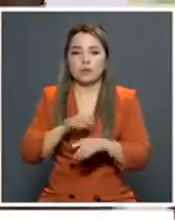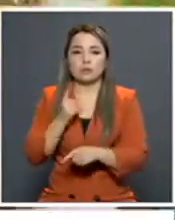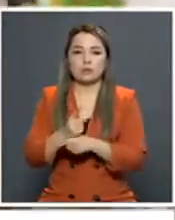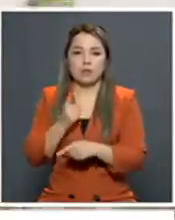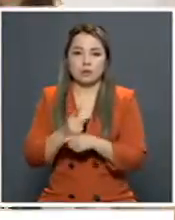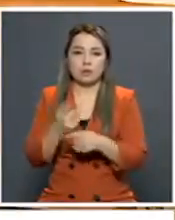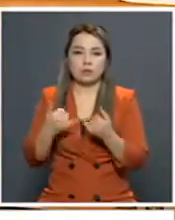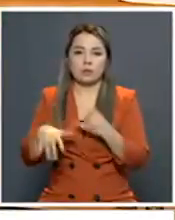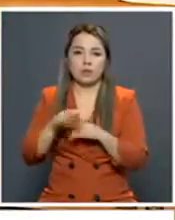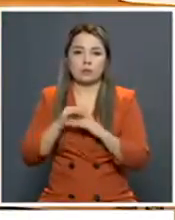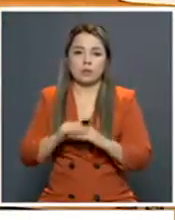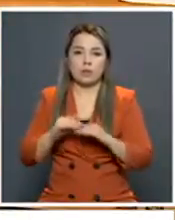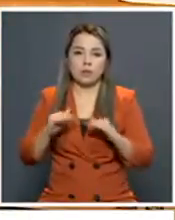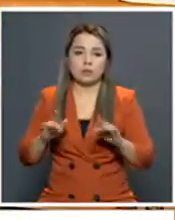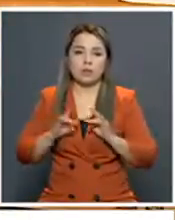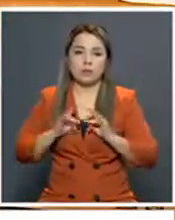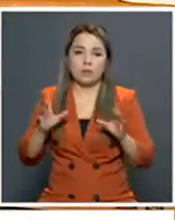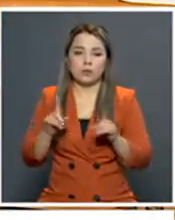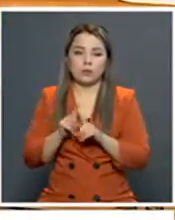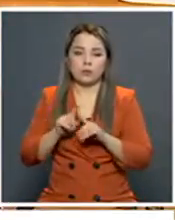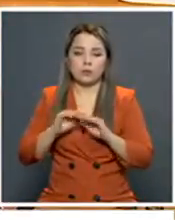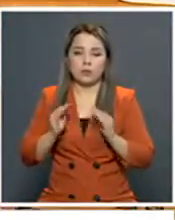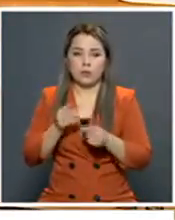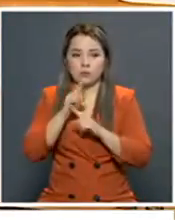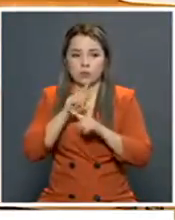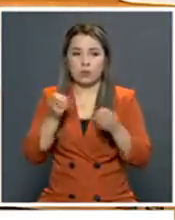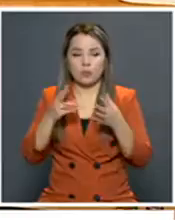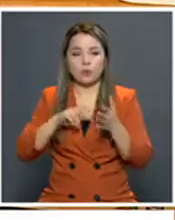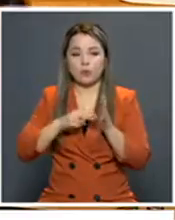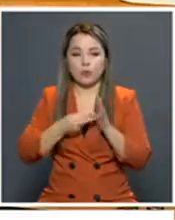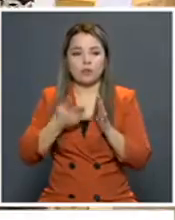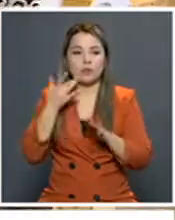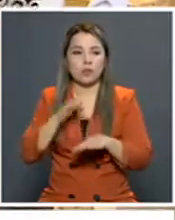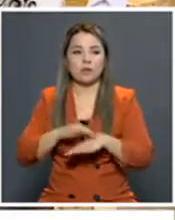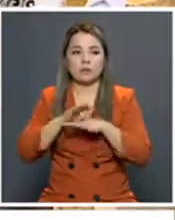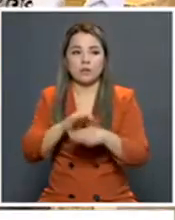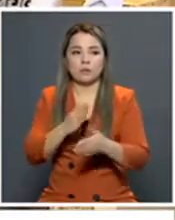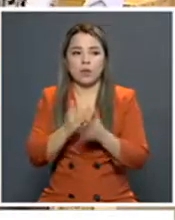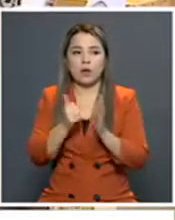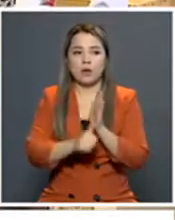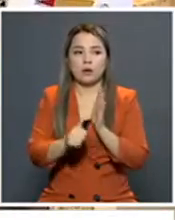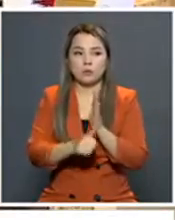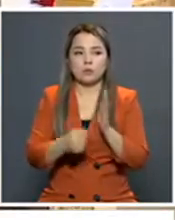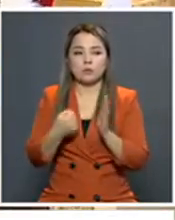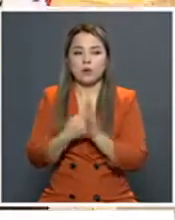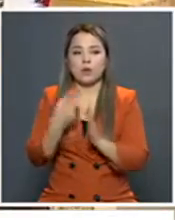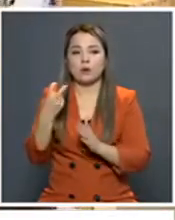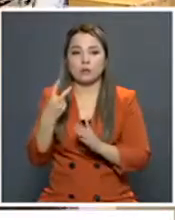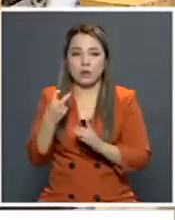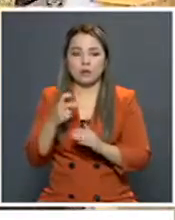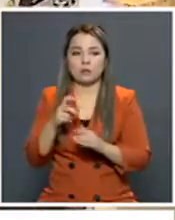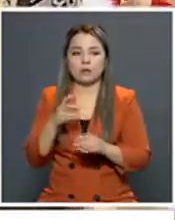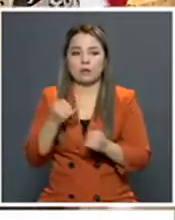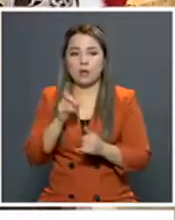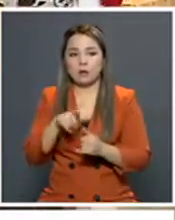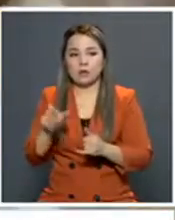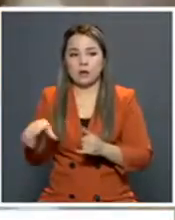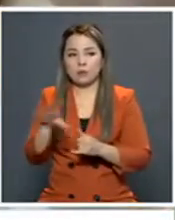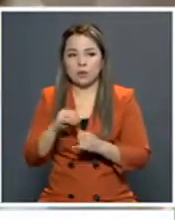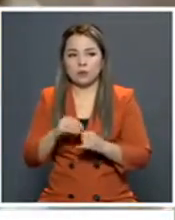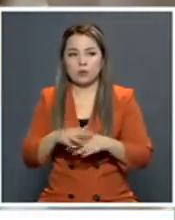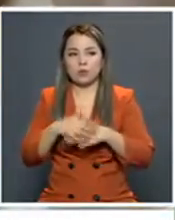Алайда бұл балғындар мейрамды тойламайды деген сөз емес. Жоспар бойынша өтеді. Бірақ 60-тан 200-ге дейін адам жиналатын шаралар